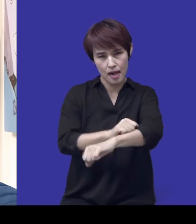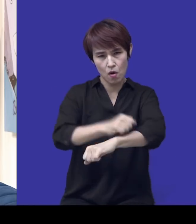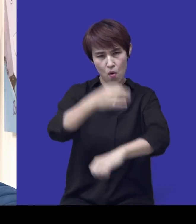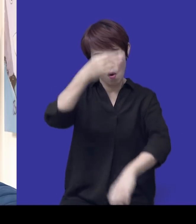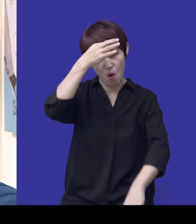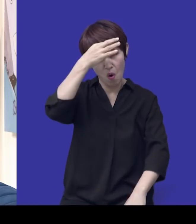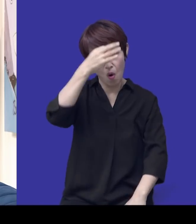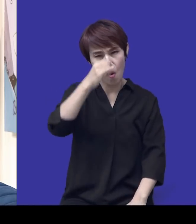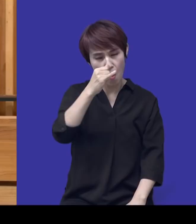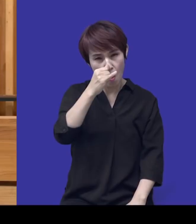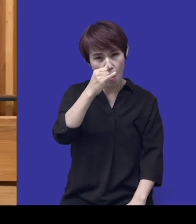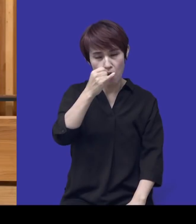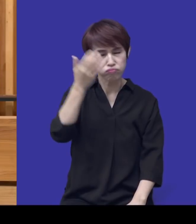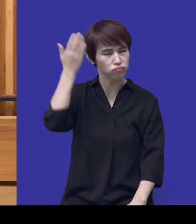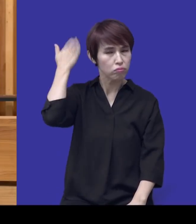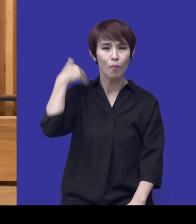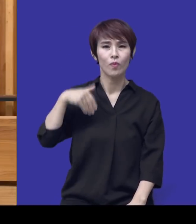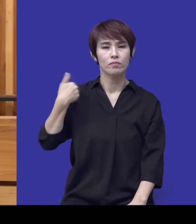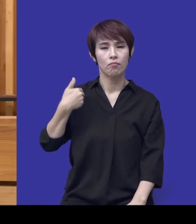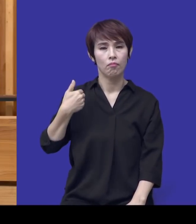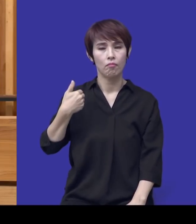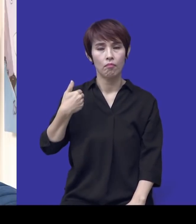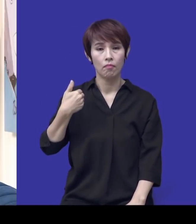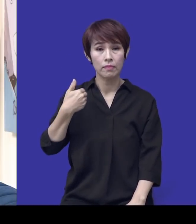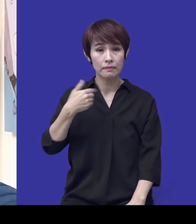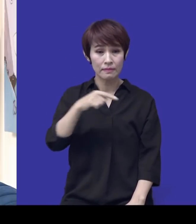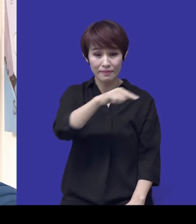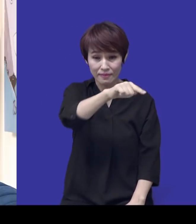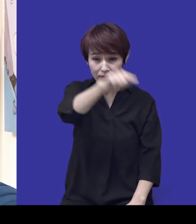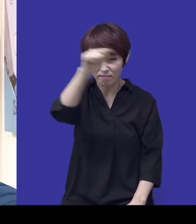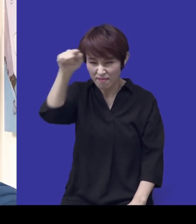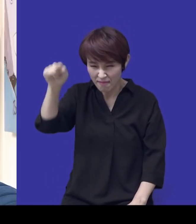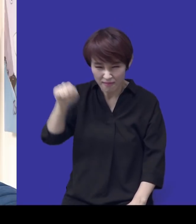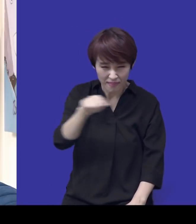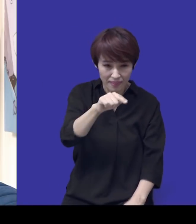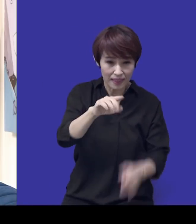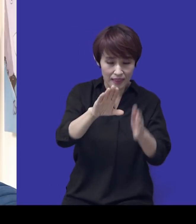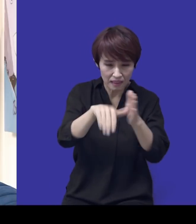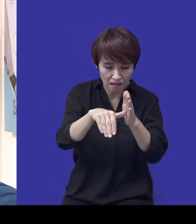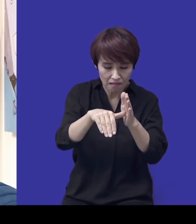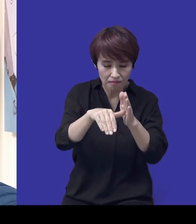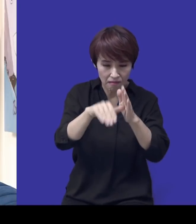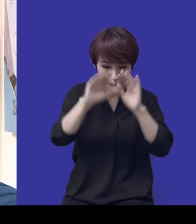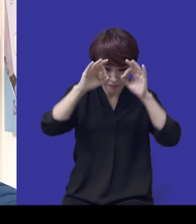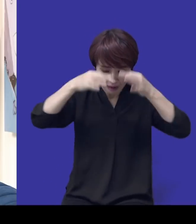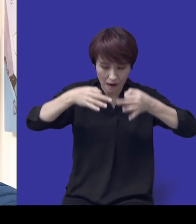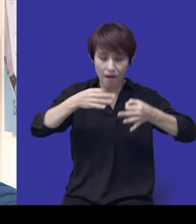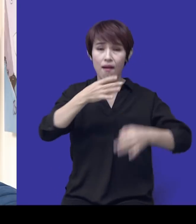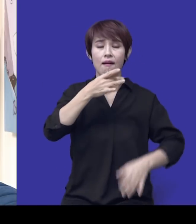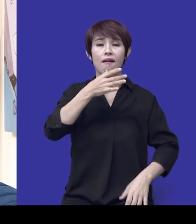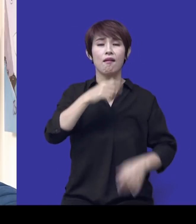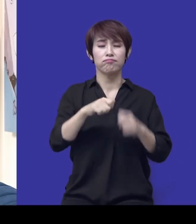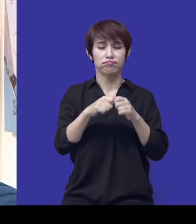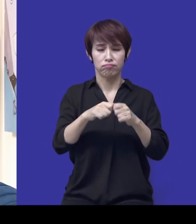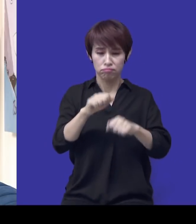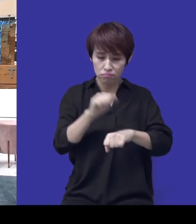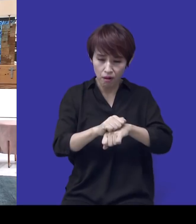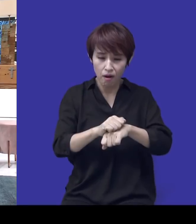제가 꼼꼼하다는 걸 알게 됐고, 예. 제가 그래도 성실한 편이 있구나, 그런 면이 네. 있구나라는 걸 알게